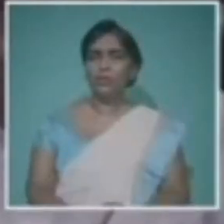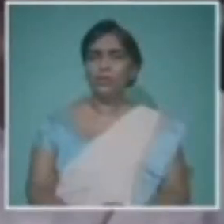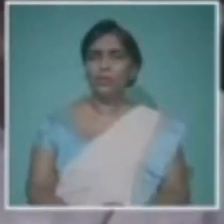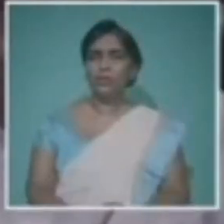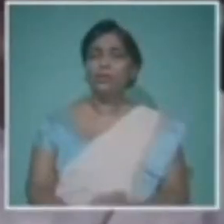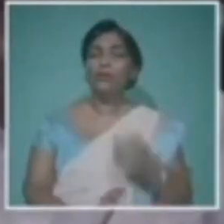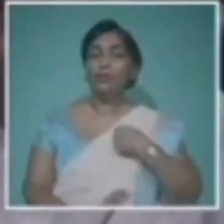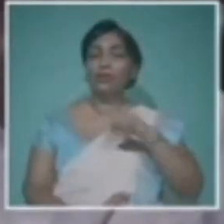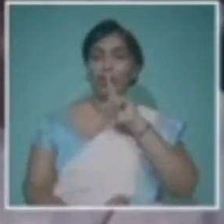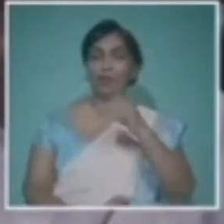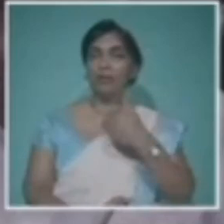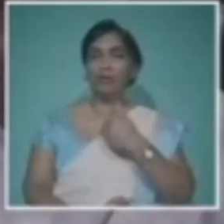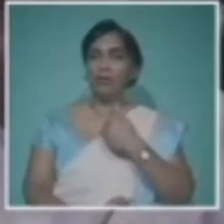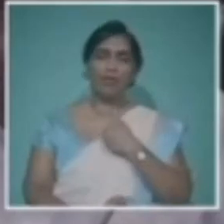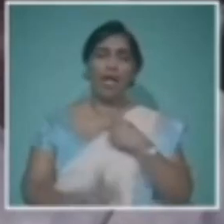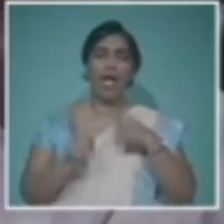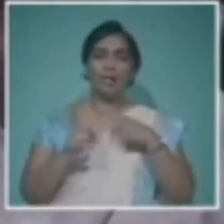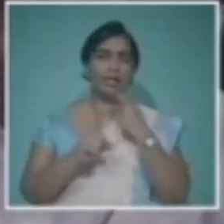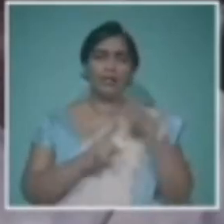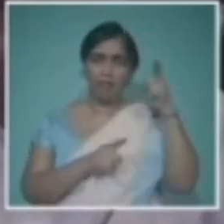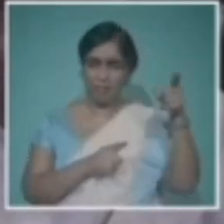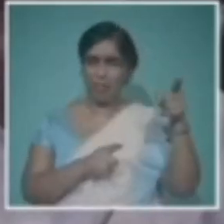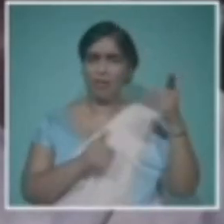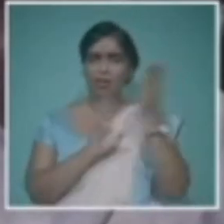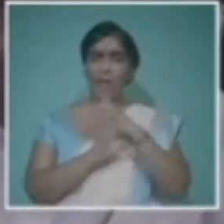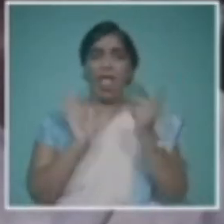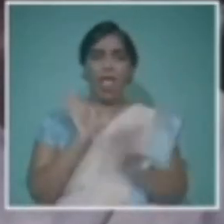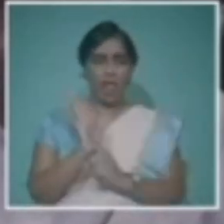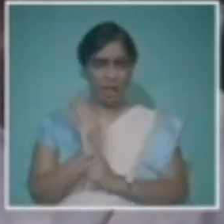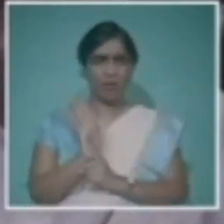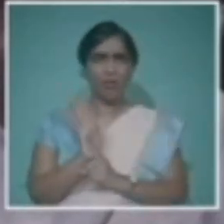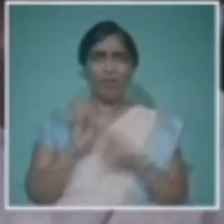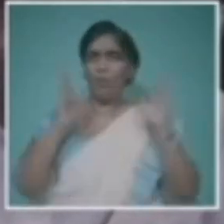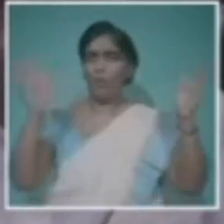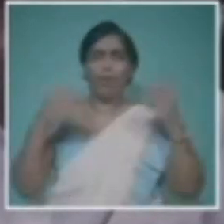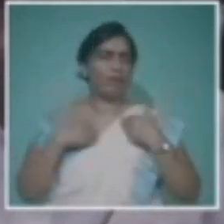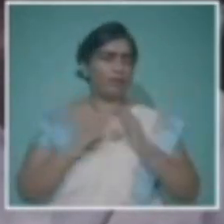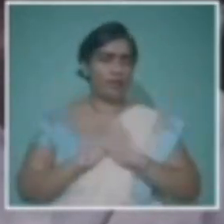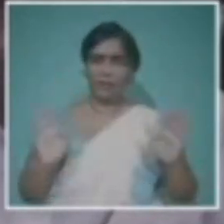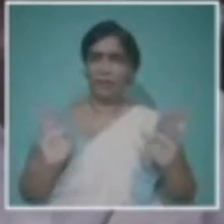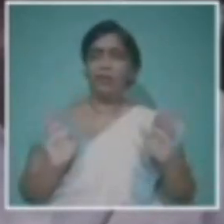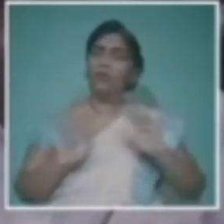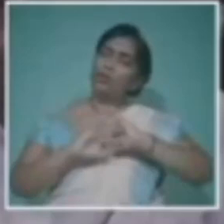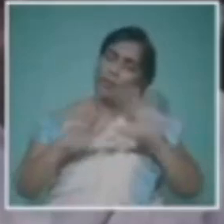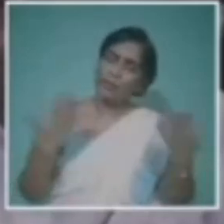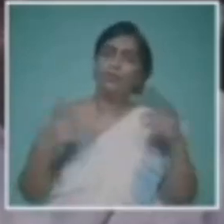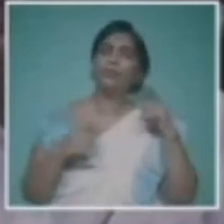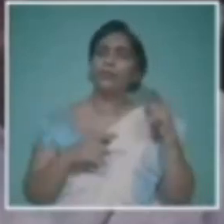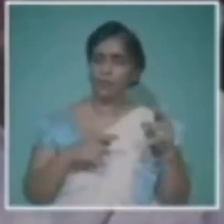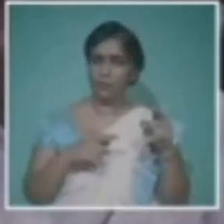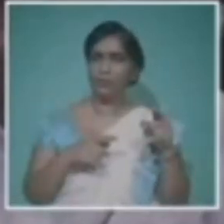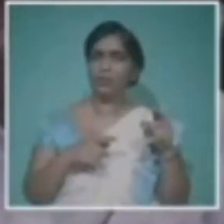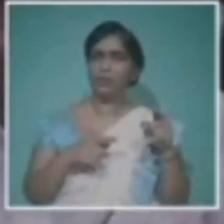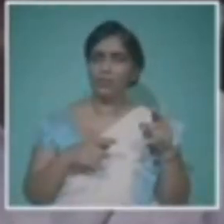කතා කරන්නේ මට අදාළ නෑ නිවාඩ් කබ්‍රාල්ද හිටපු ලක්ෂ්මන්ද කවුද කියන එක අදාළ නෑ. කවුරු කරත්